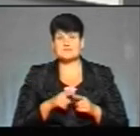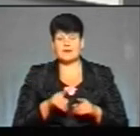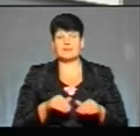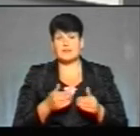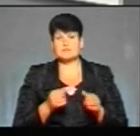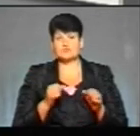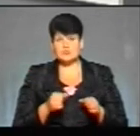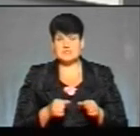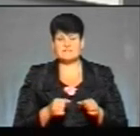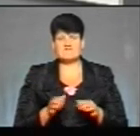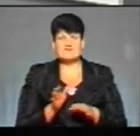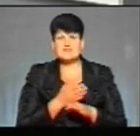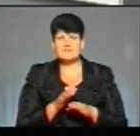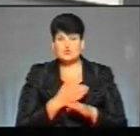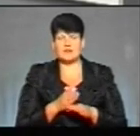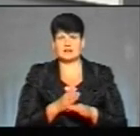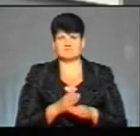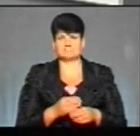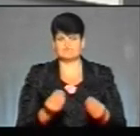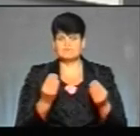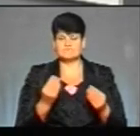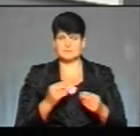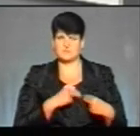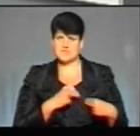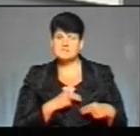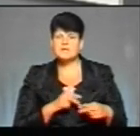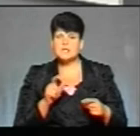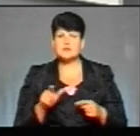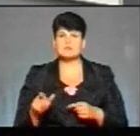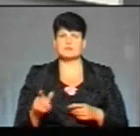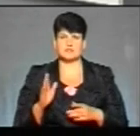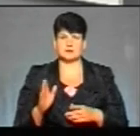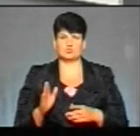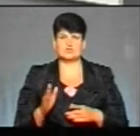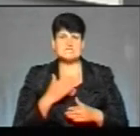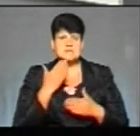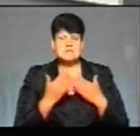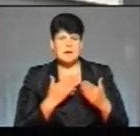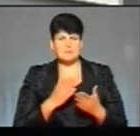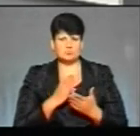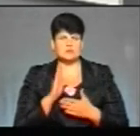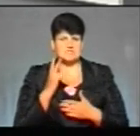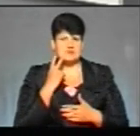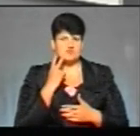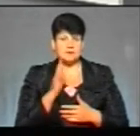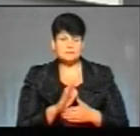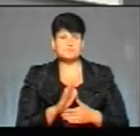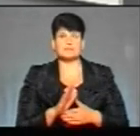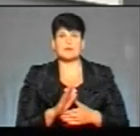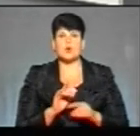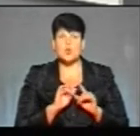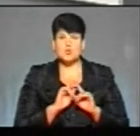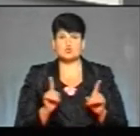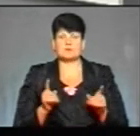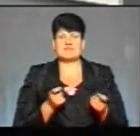можливість відфільтрувати висококваліфікованих працівників, які будуть, на яких запит буде завжди, так, на ринку праці, особливо